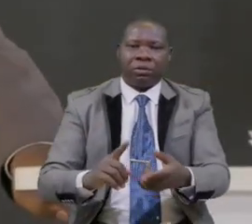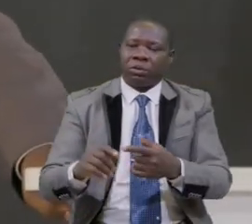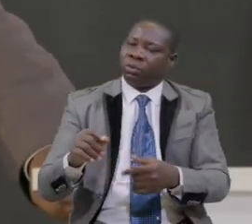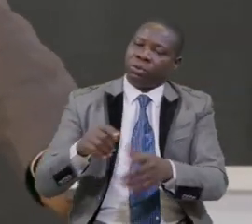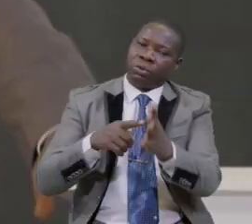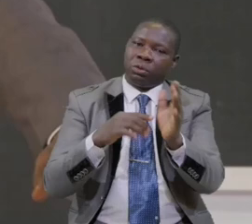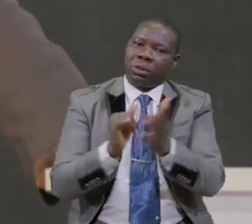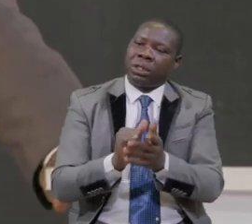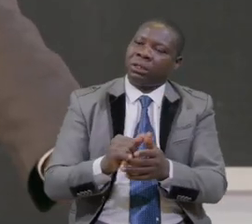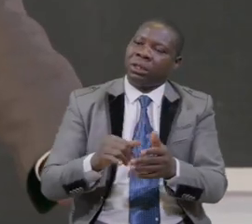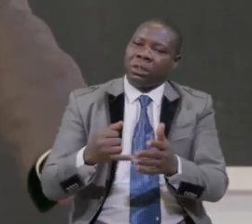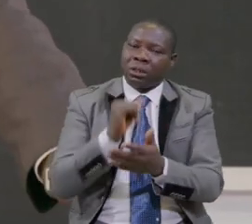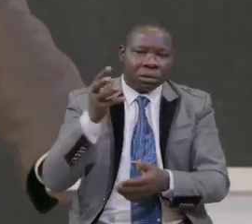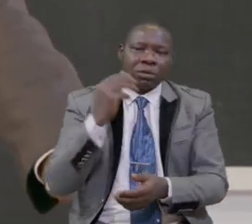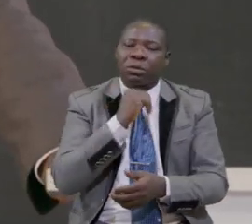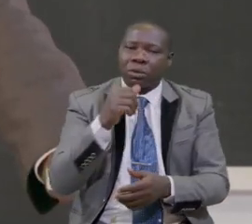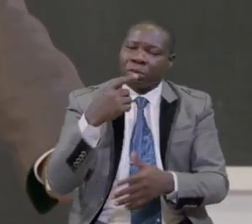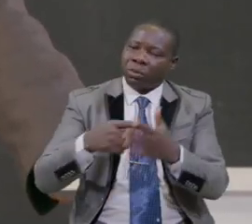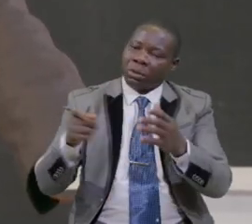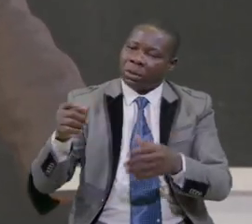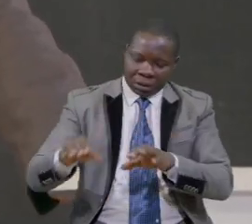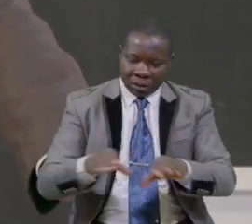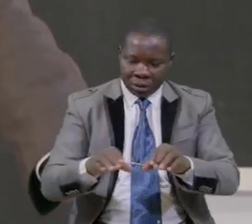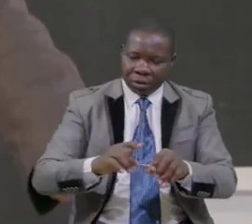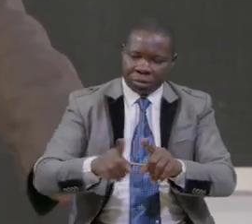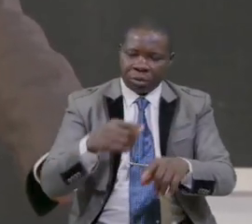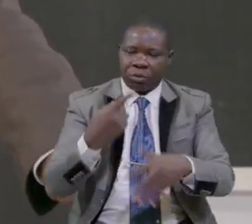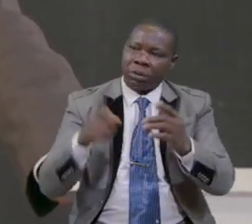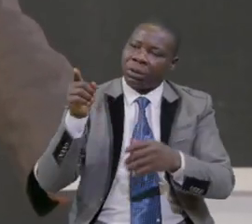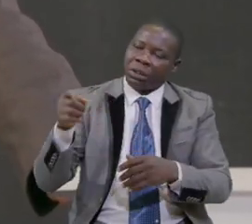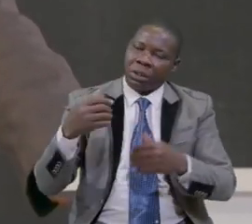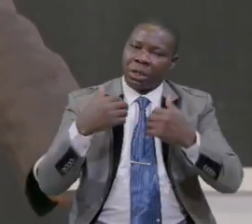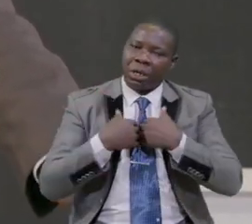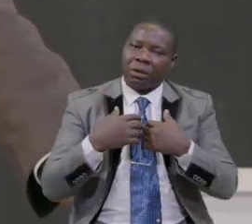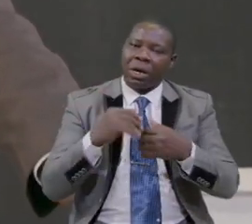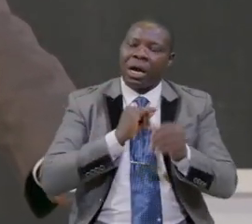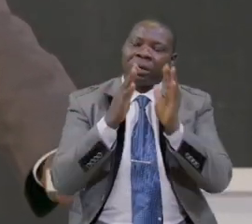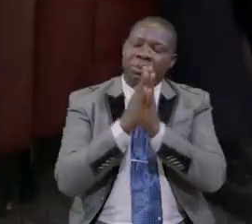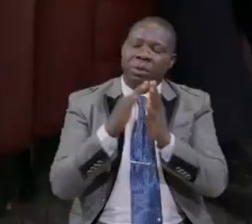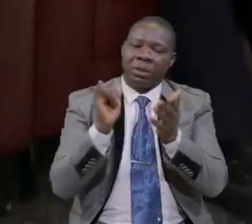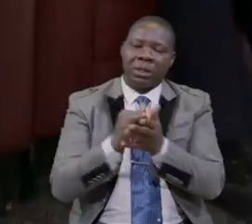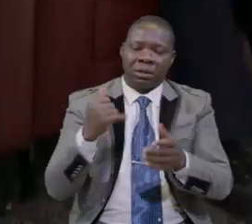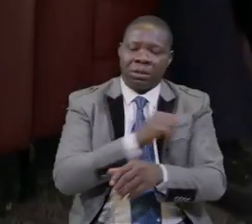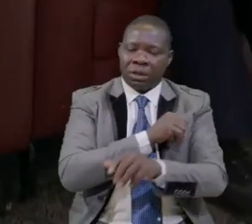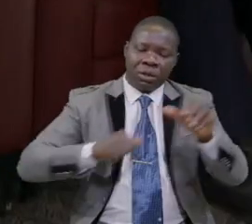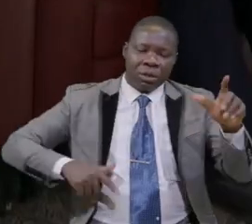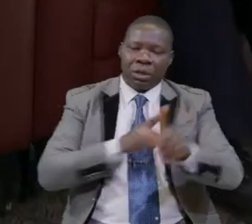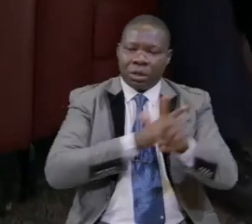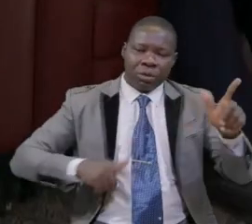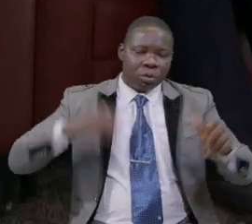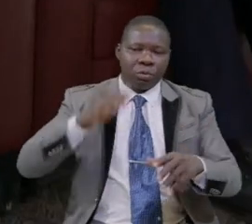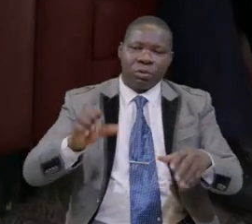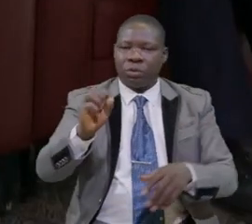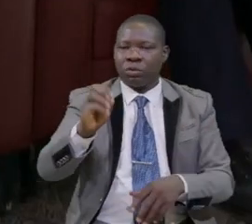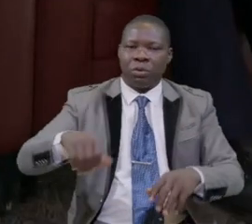pas ce qu'il avait fait, c'est ce qu'il avait. Et je prie que le Seigneur toigne de cette